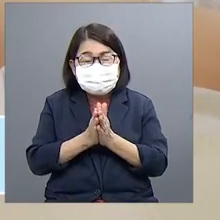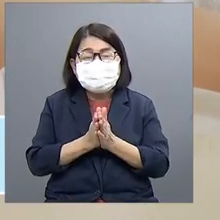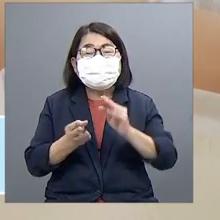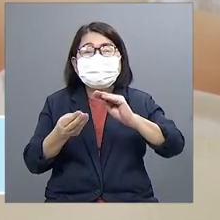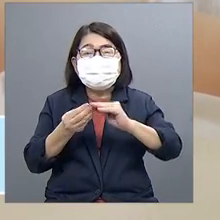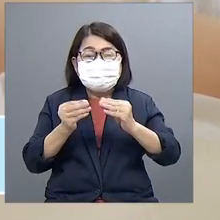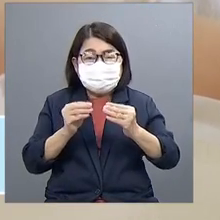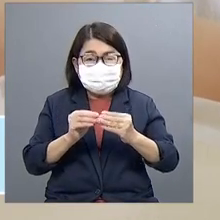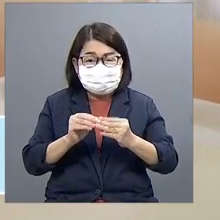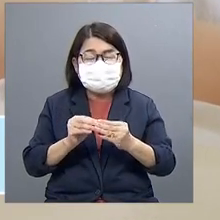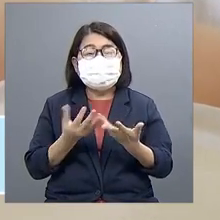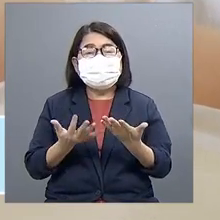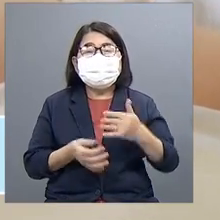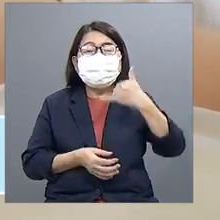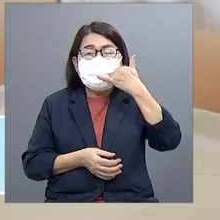www.dtam.moph.go.th หรือโทรที่